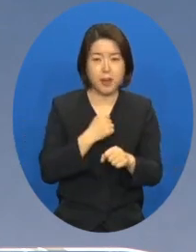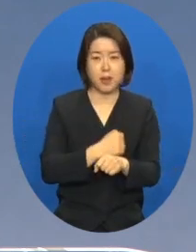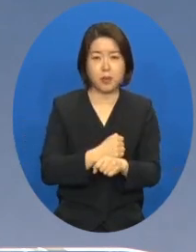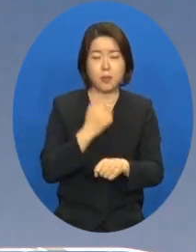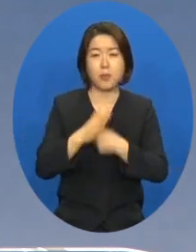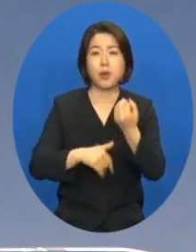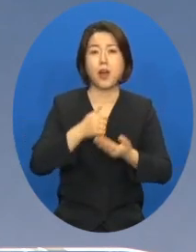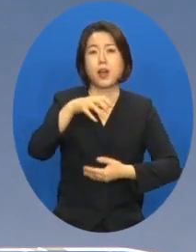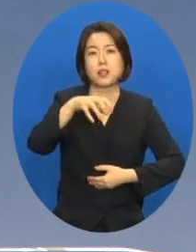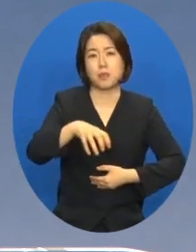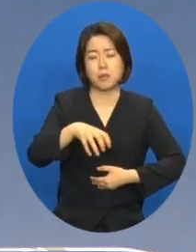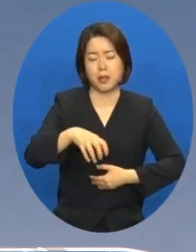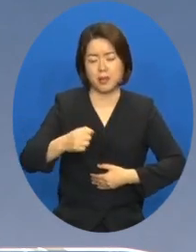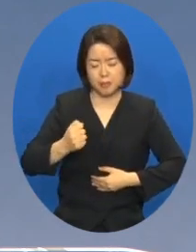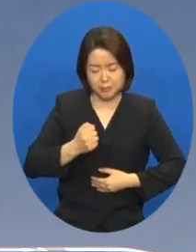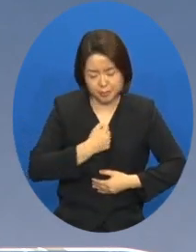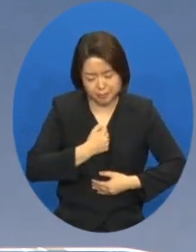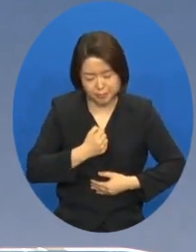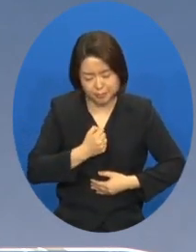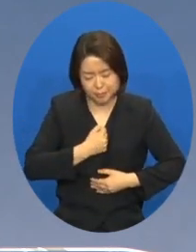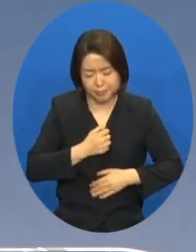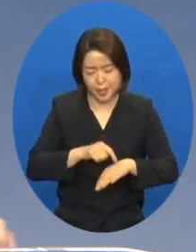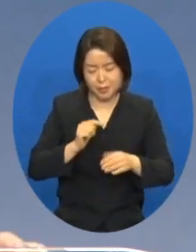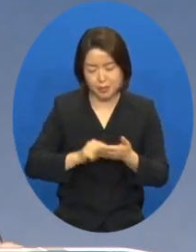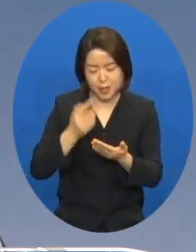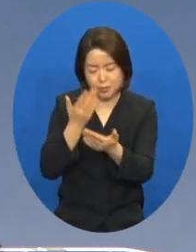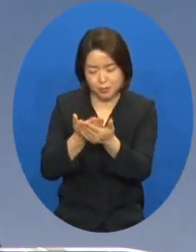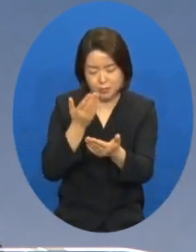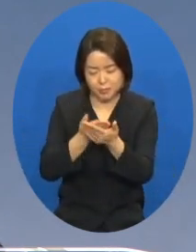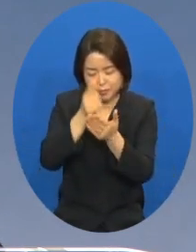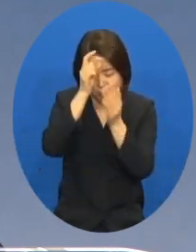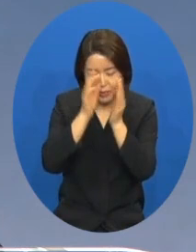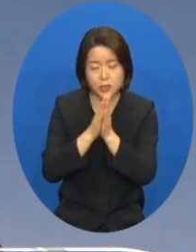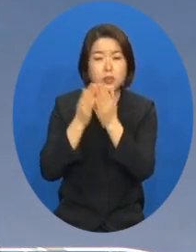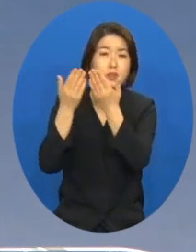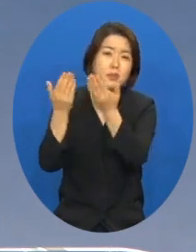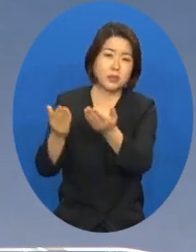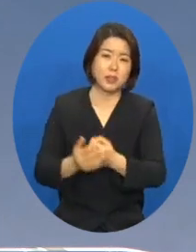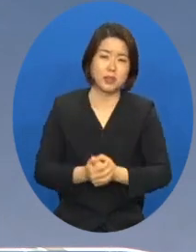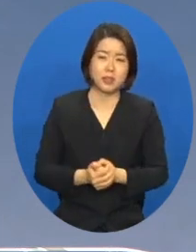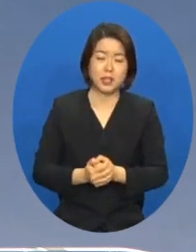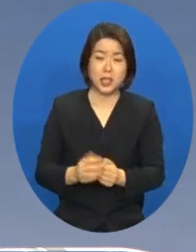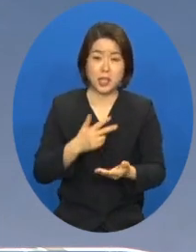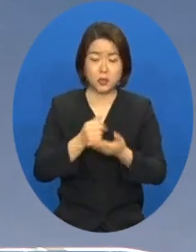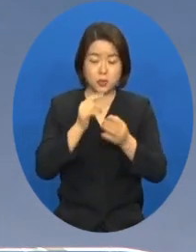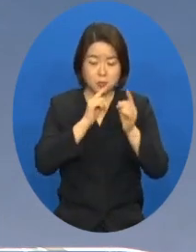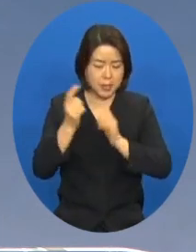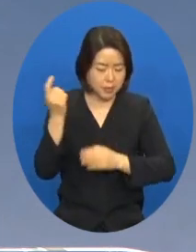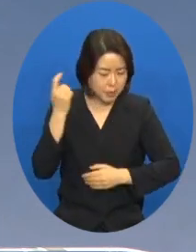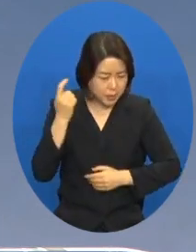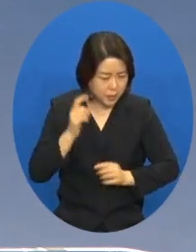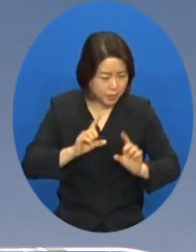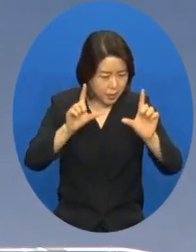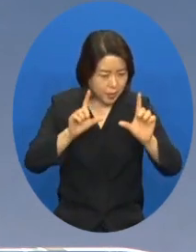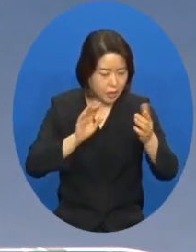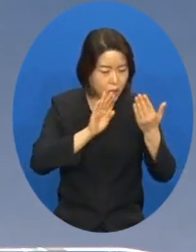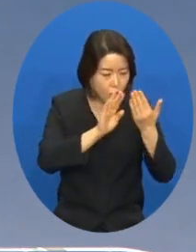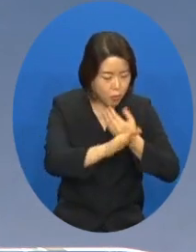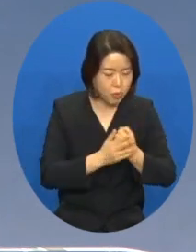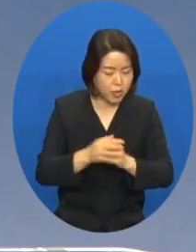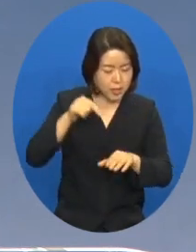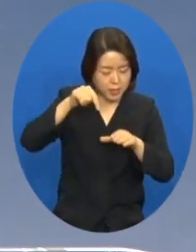앞에 이 애통한 마음을 주시기를 기도합니다. 주님의 말씀을 들은 날 이후로 깊은 회개를